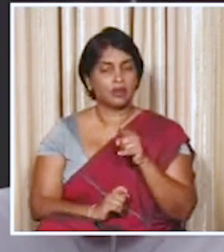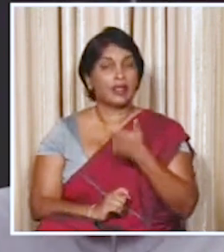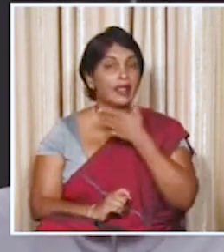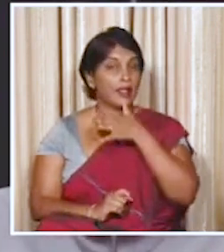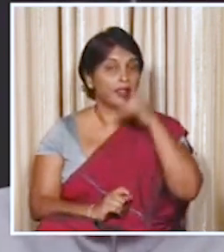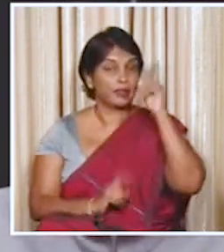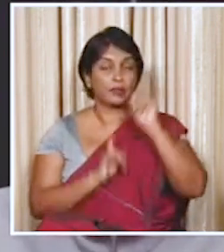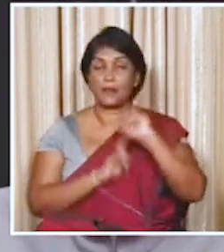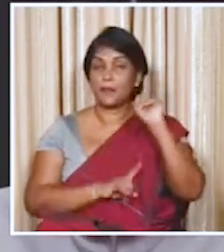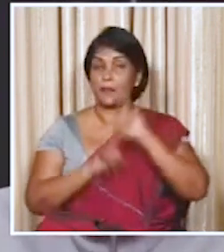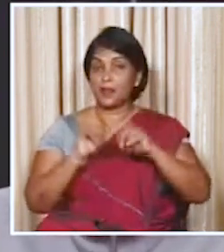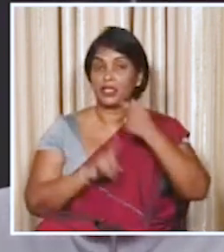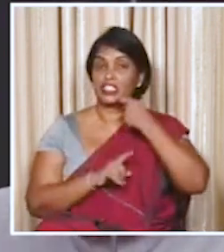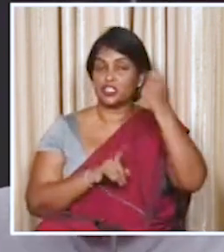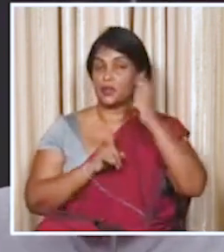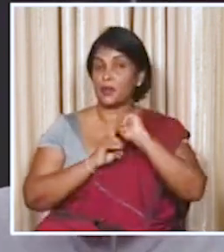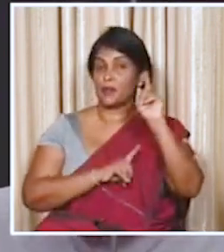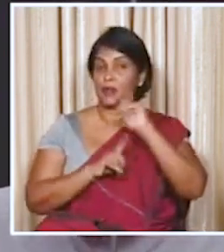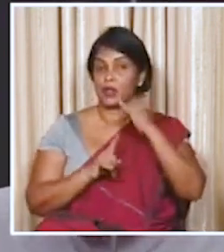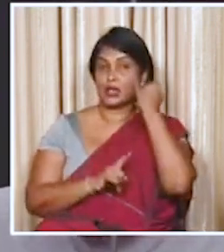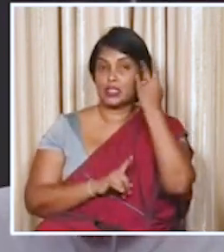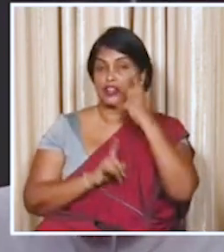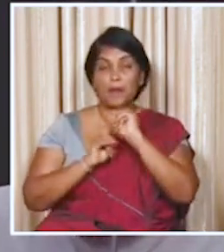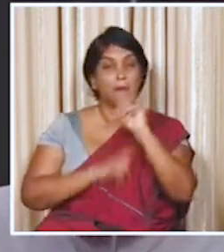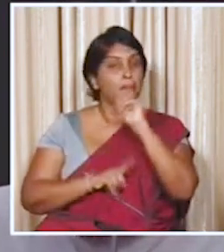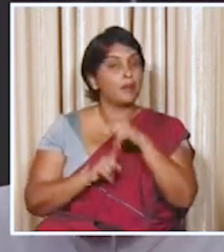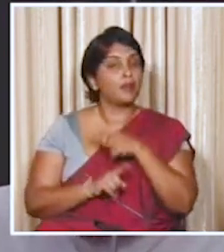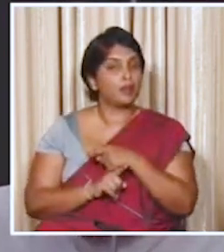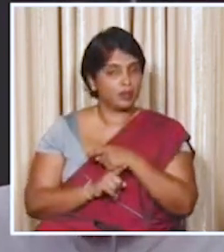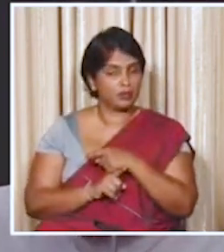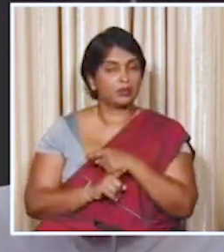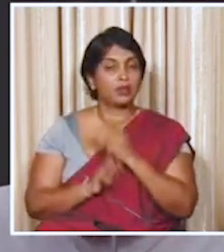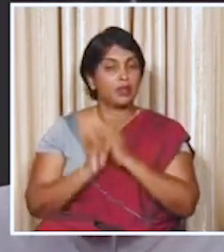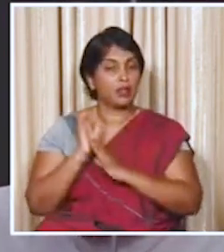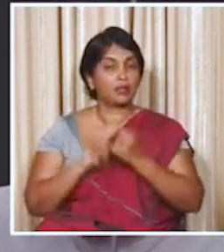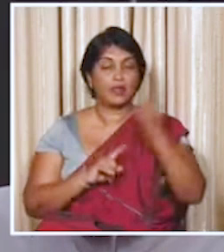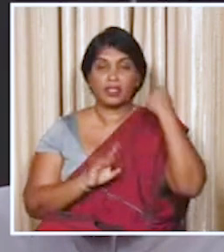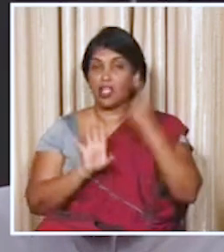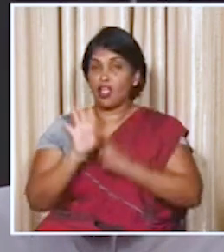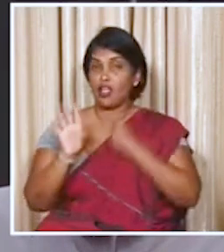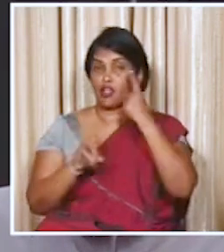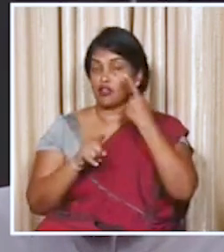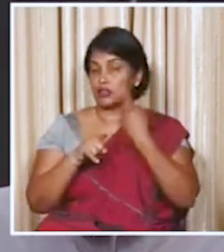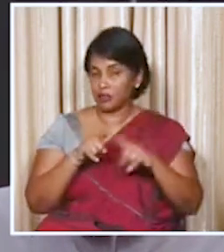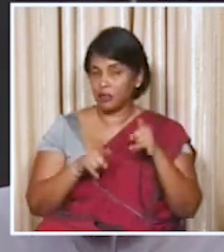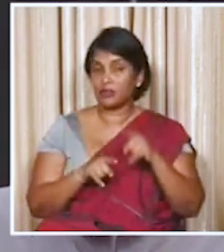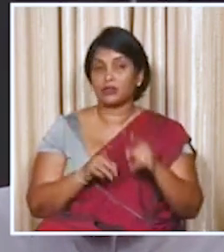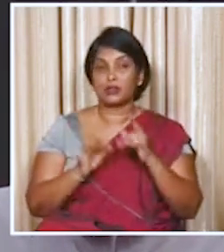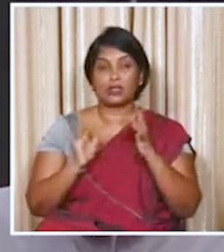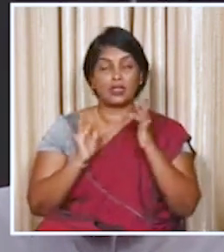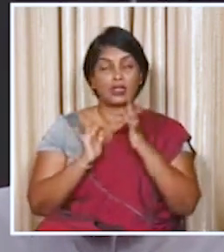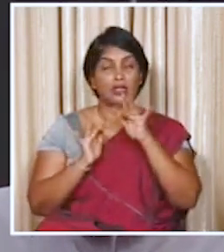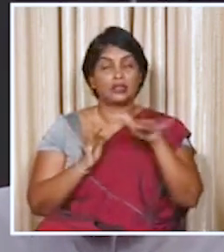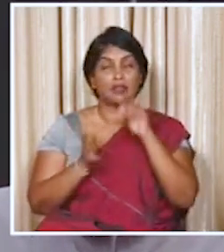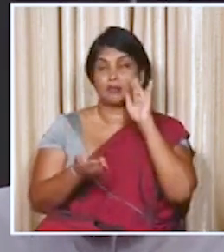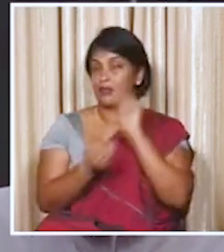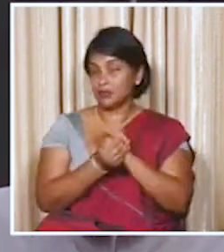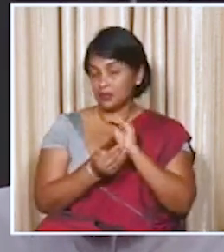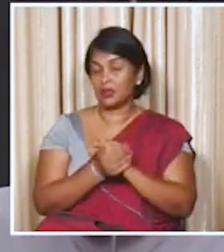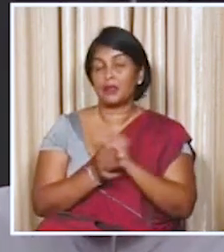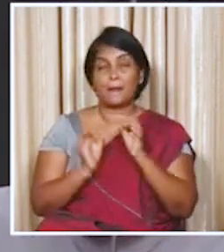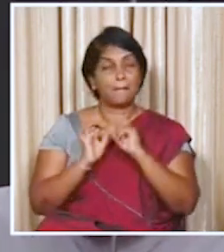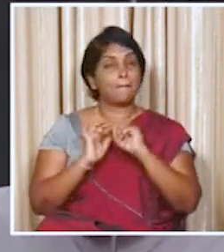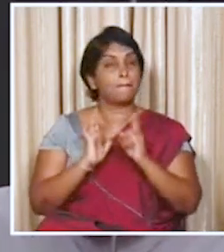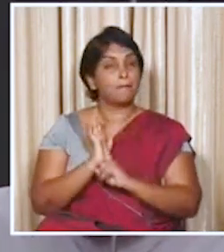Inggal lah tu parlimen tu, Jerman ya parlimen tu, Singapura parlimen tu, mantri tuh mila gea urut deh bintarak. Me online safety bill skenel lah,